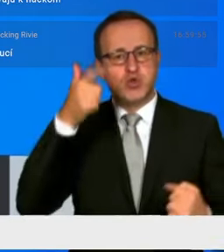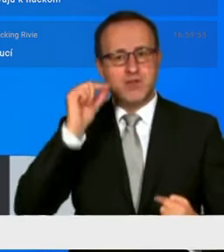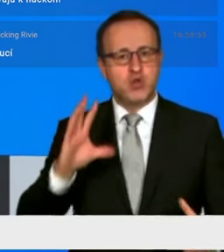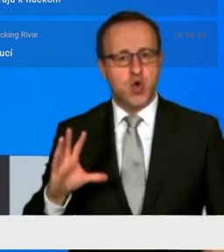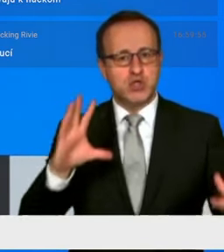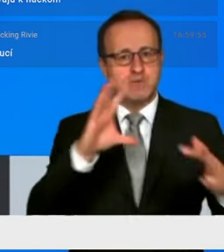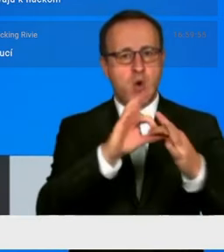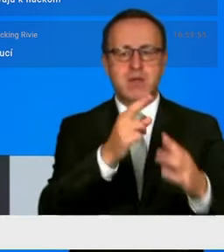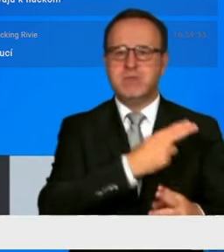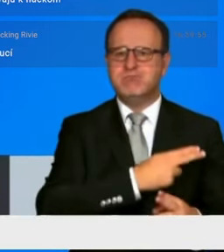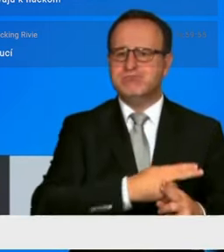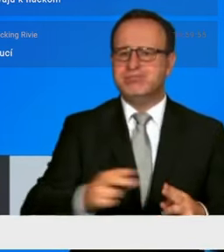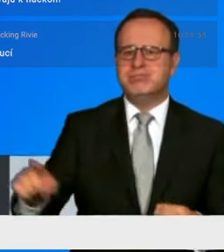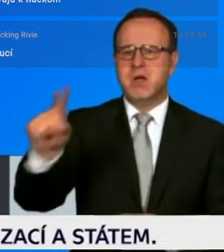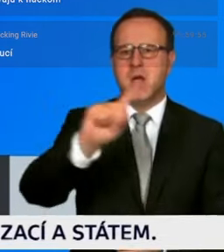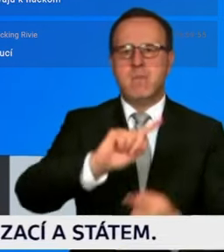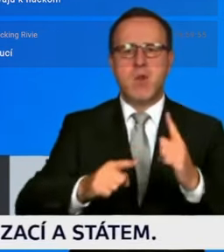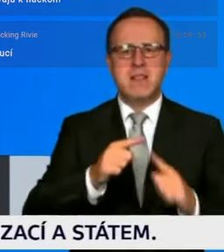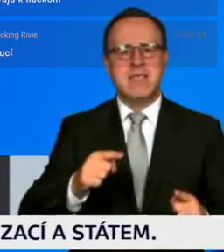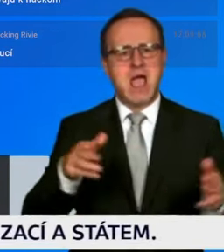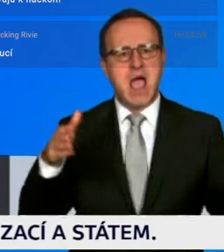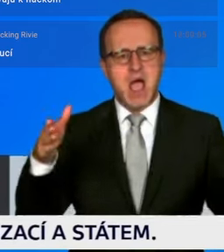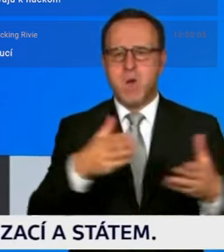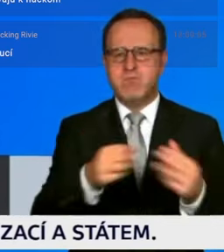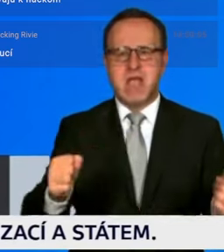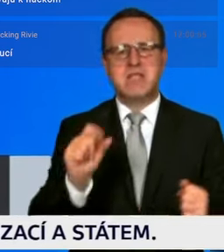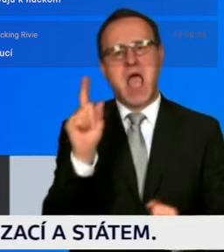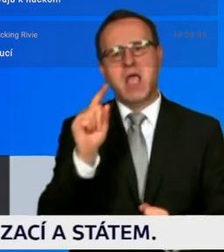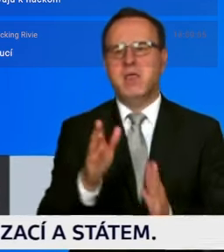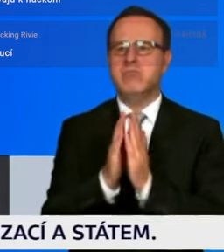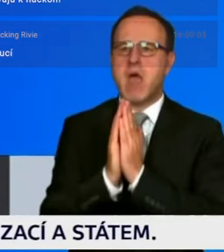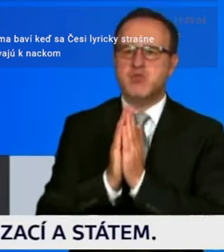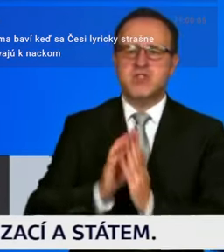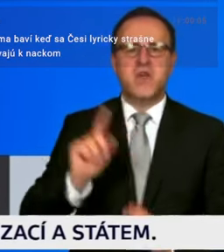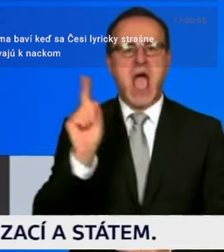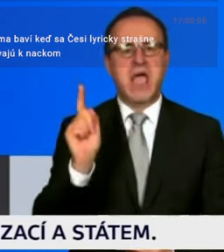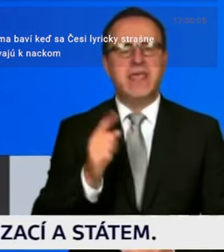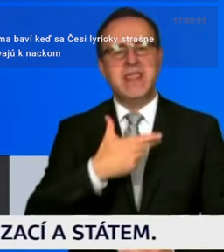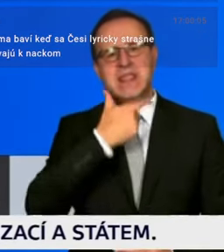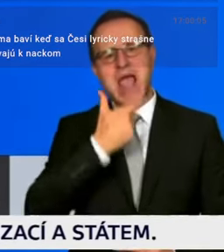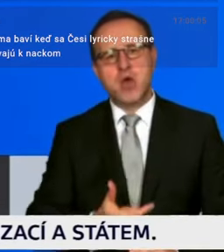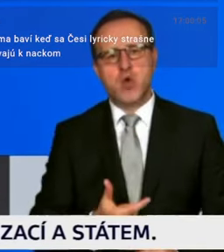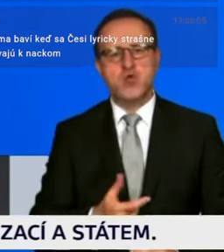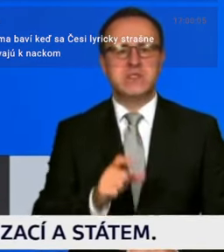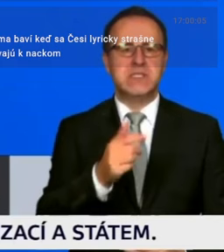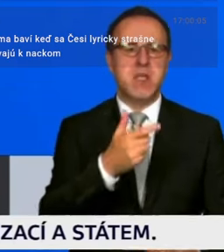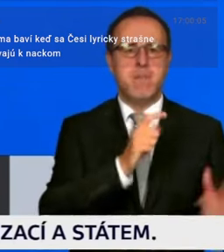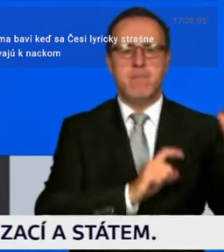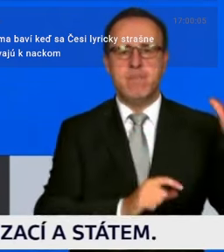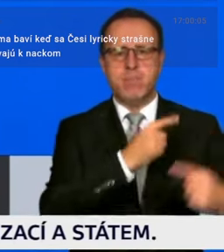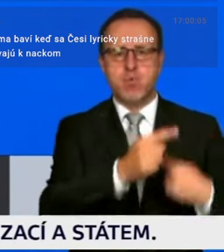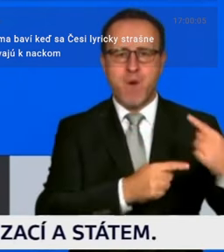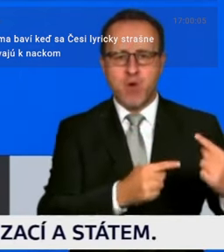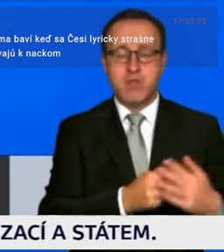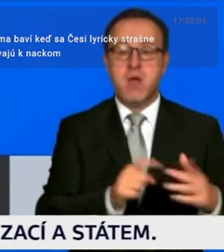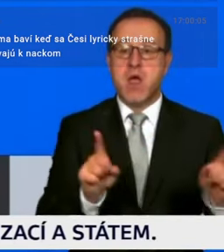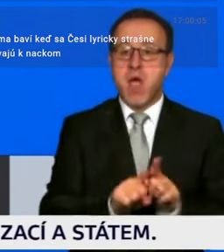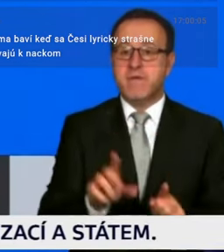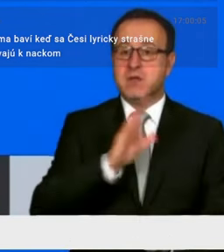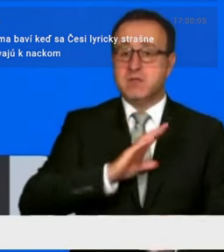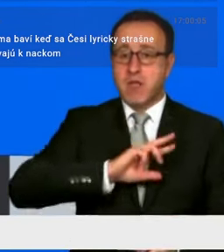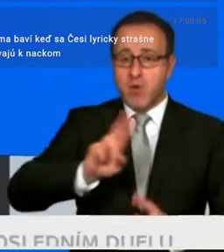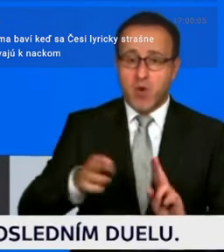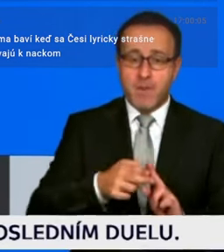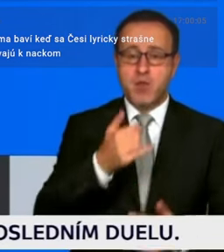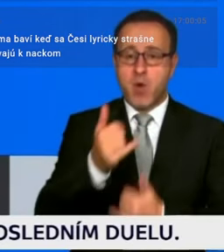politickým spektrom bez ohľadu na vierovyznanie bez ohľadu na etnický a národnostný pôvod rovnako chcem opätovne zopakovať